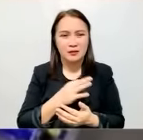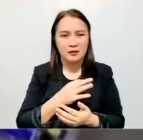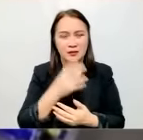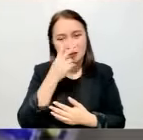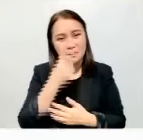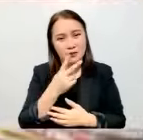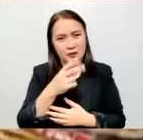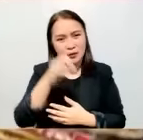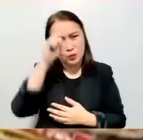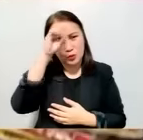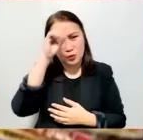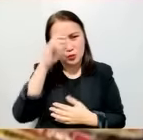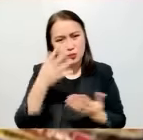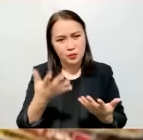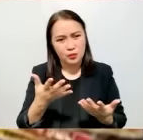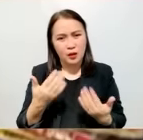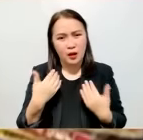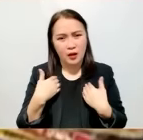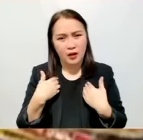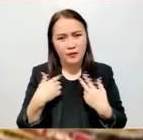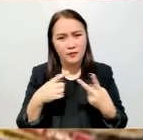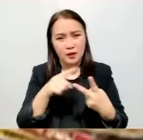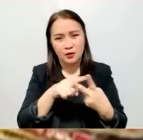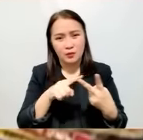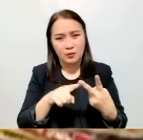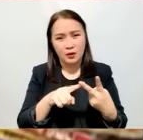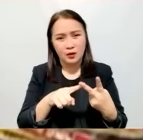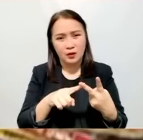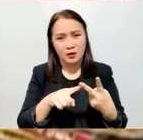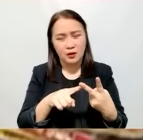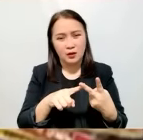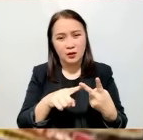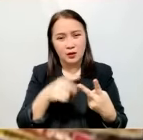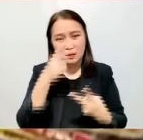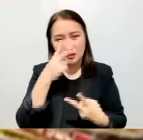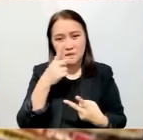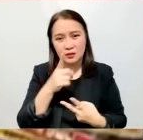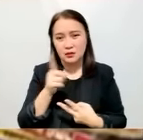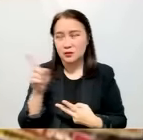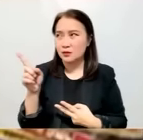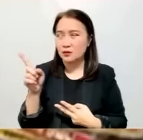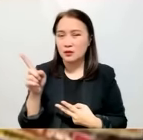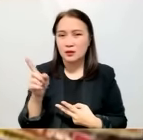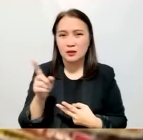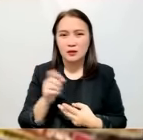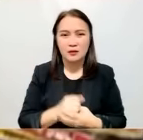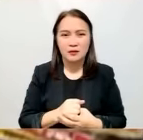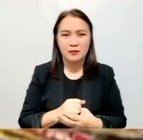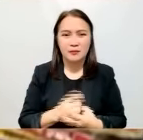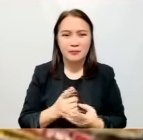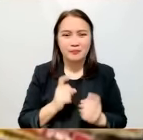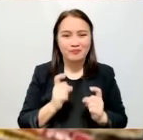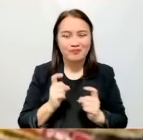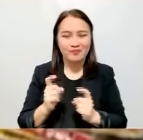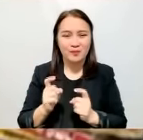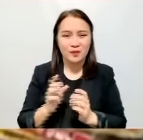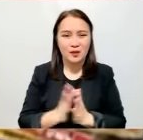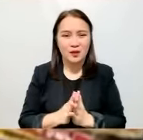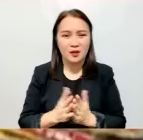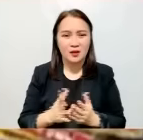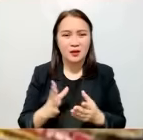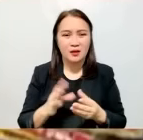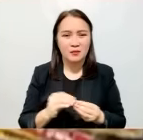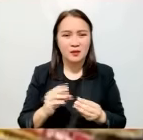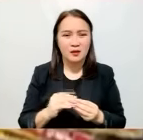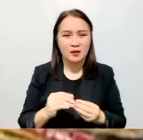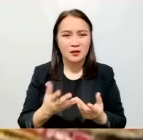ninakawa na sila nang may dumating na 2 pang customer. Nakita raw nilang umalis ang suspect sa kanyang motorsiklo. Kuwento ng anak ng mag-asawa, halos